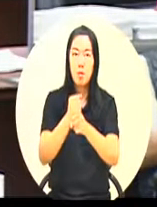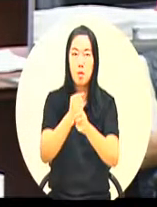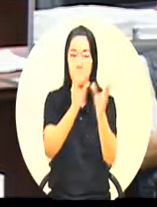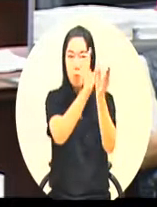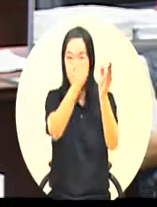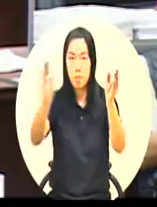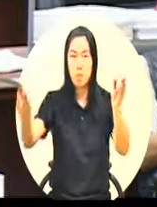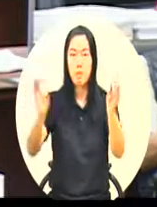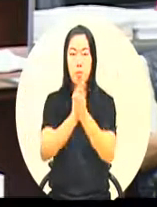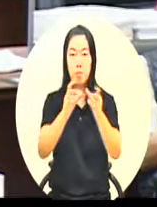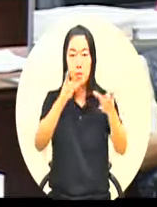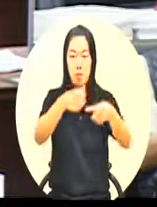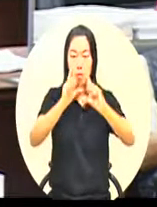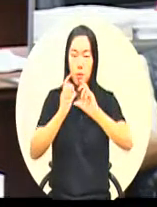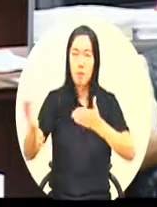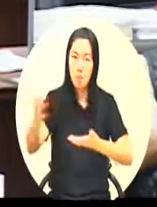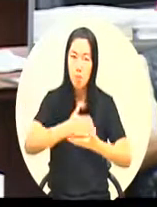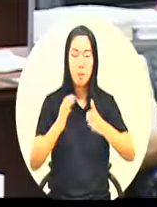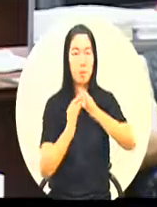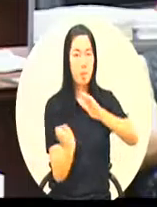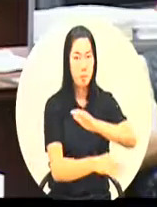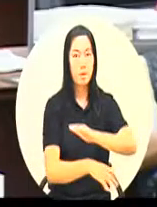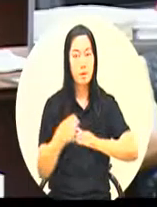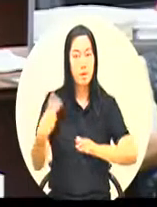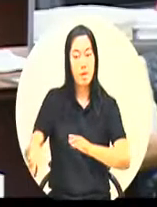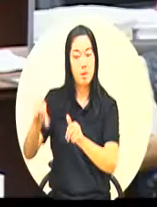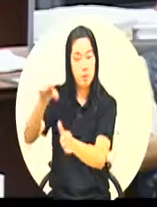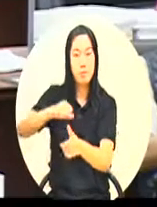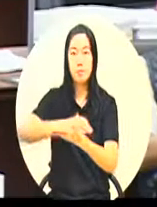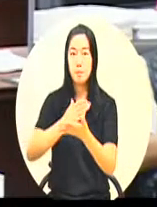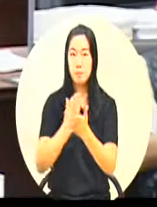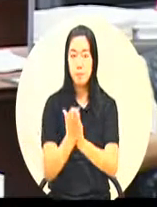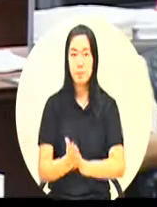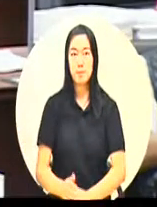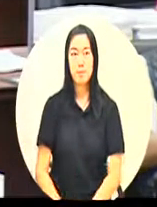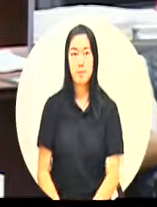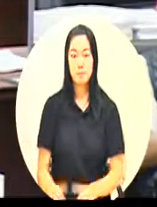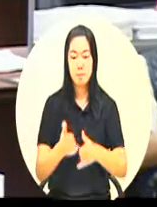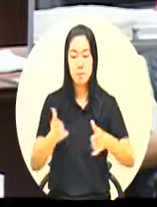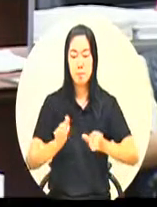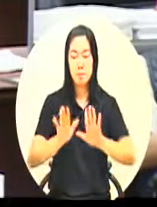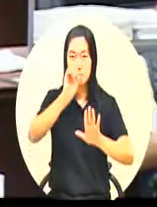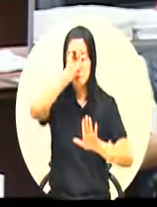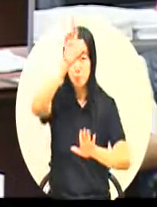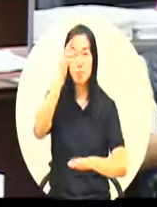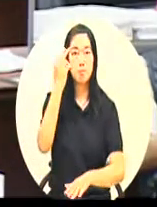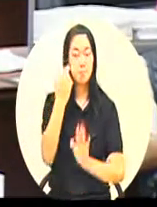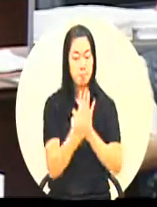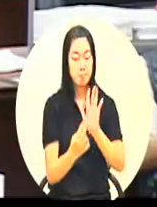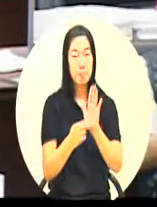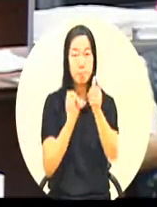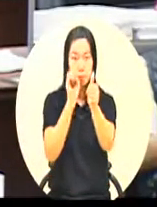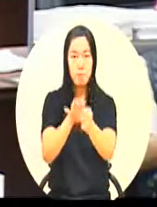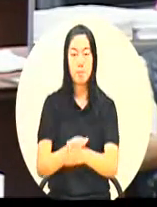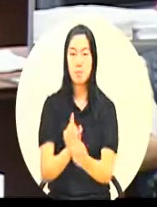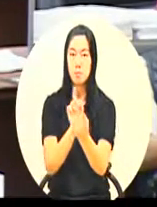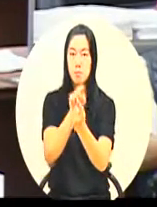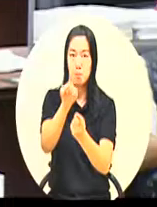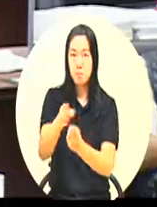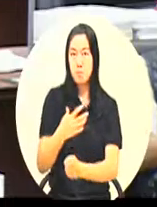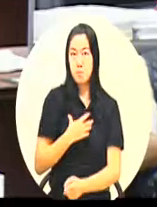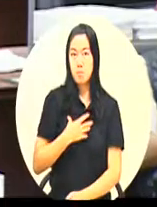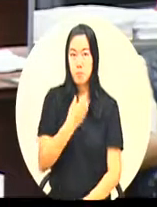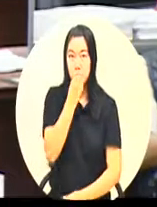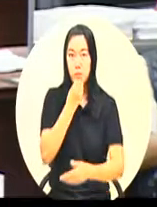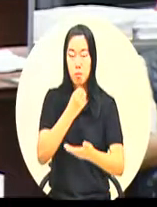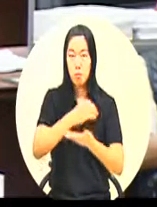的这一些规范，还有一些采法的内容。民进党团必须强调，对于不安全的食品，我们